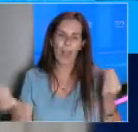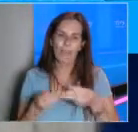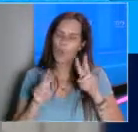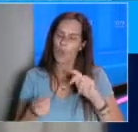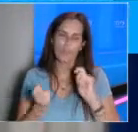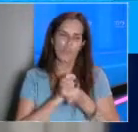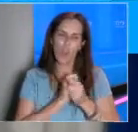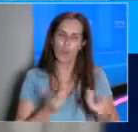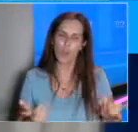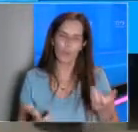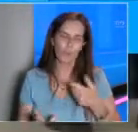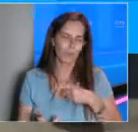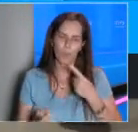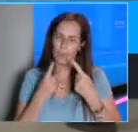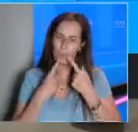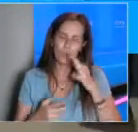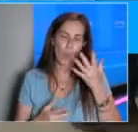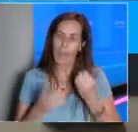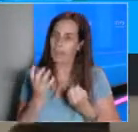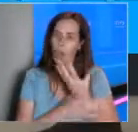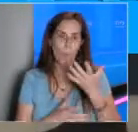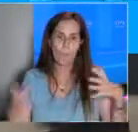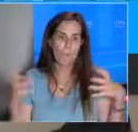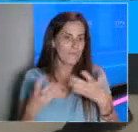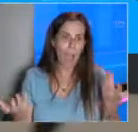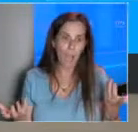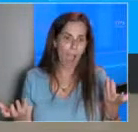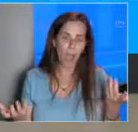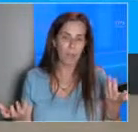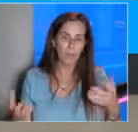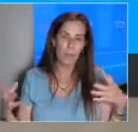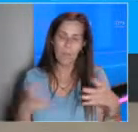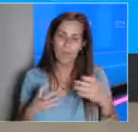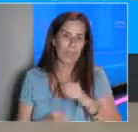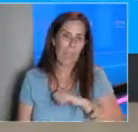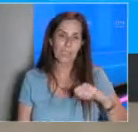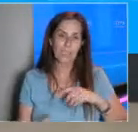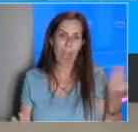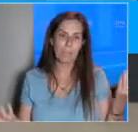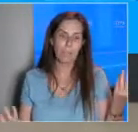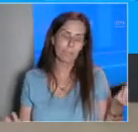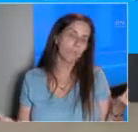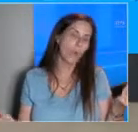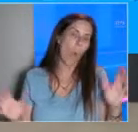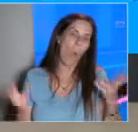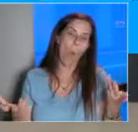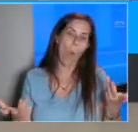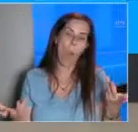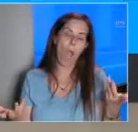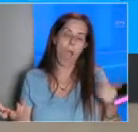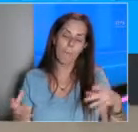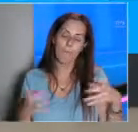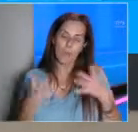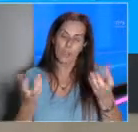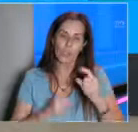יכולים להשתנות, ואנחנו לא מדברים על זה שאולי תקום פה מפלגה, מפלגת עצמאים. מפלגה שתסחוף את כל המחאה